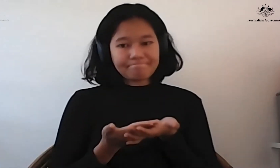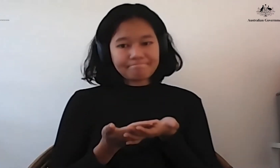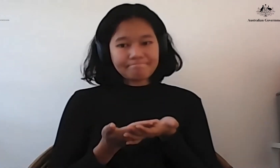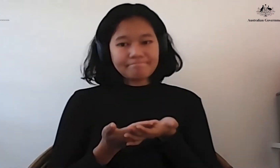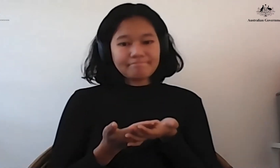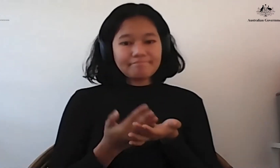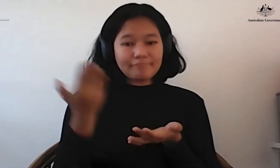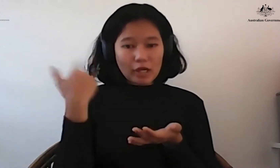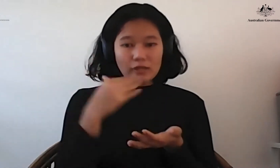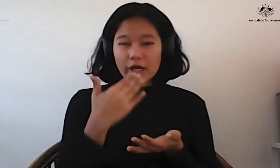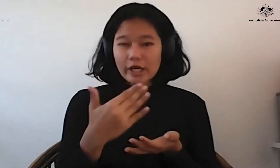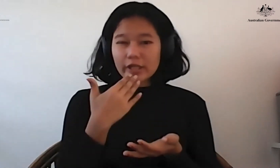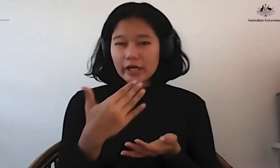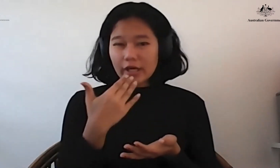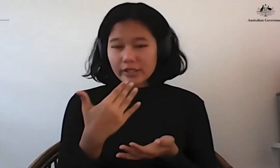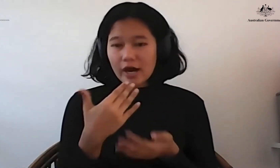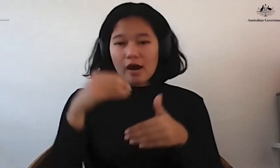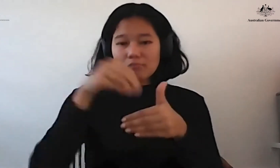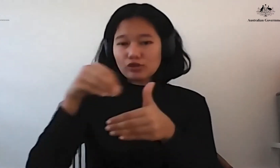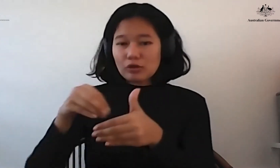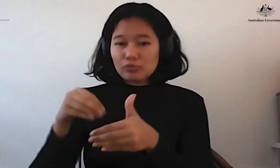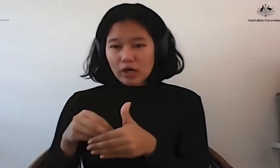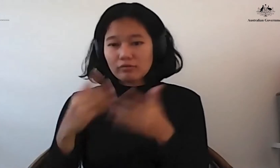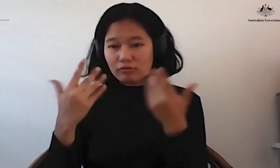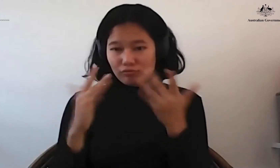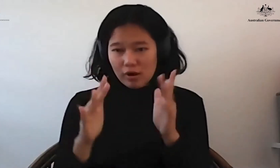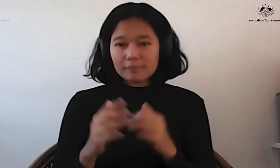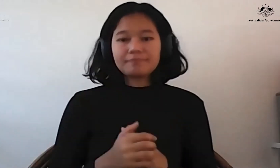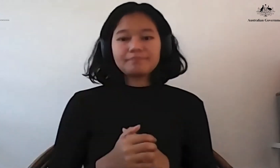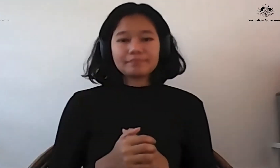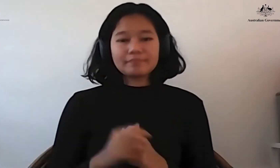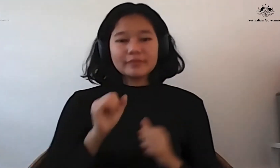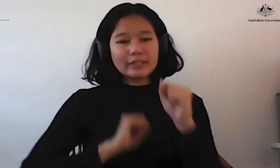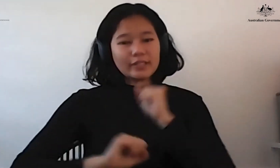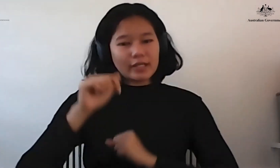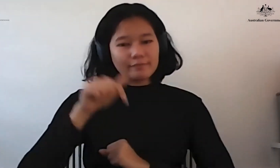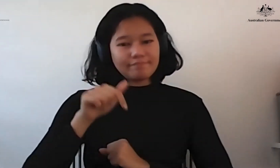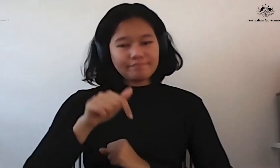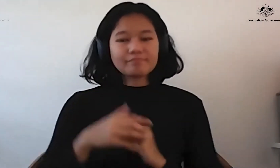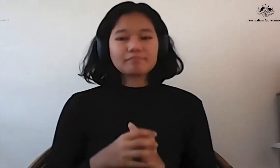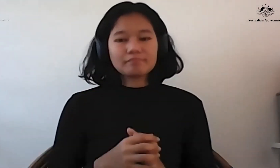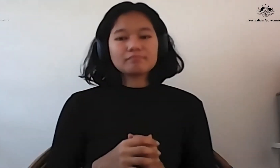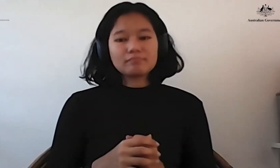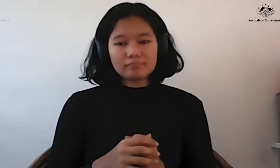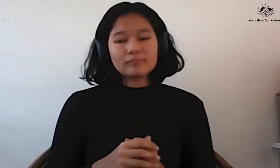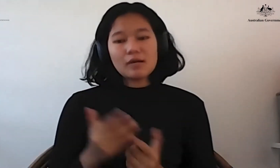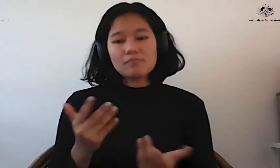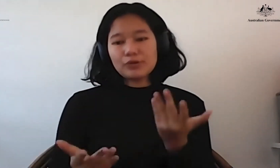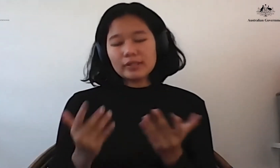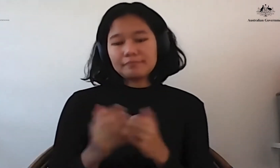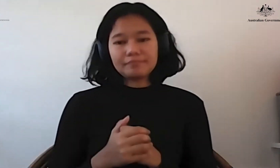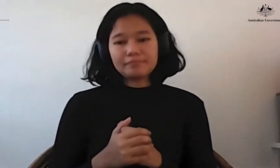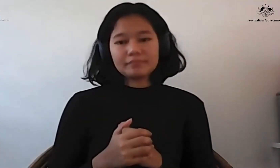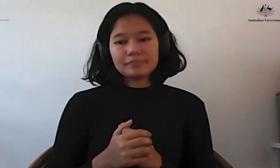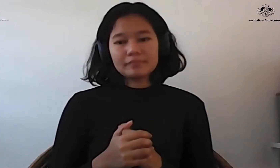pertanyaan, insight serta feedback yang diberikan pada kegiatan kita pagi hari ini, siang hari ini. Mungkin